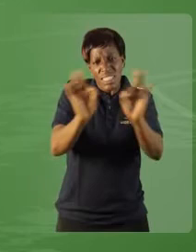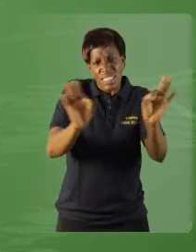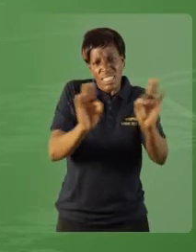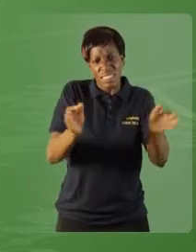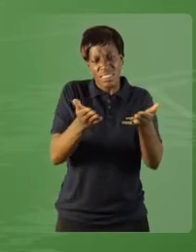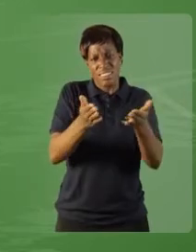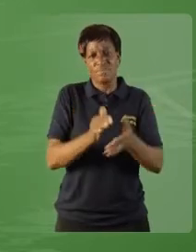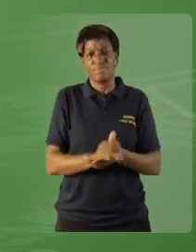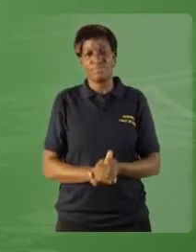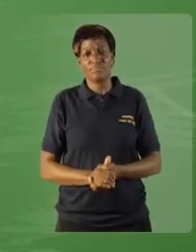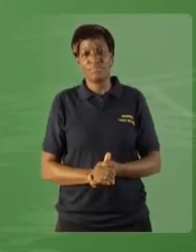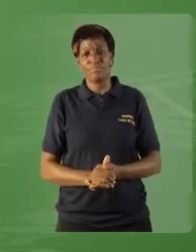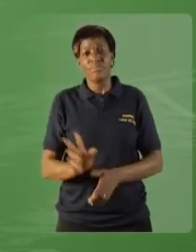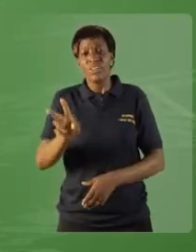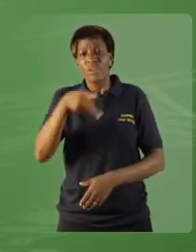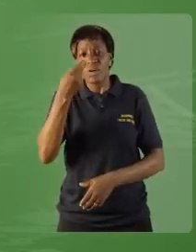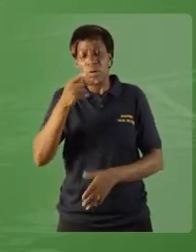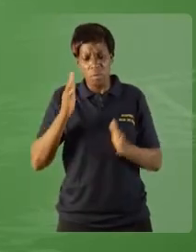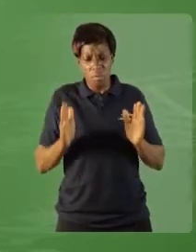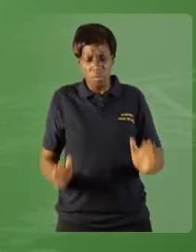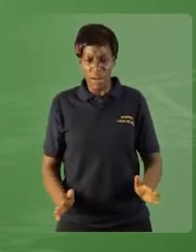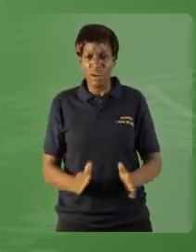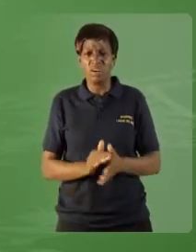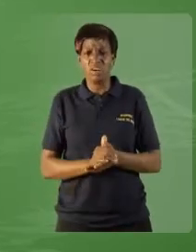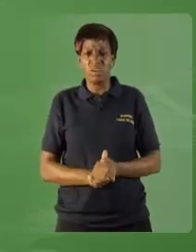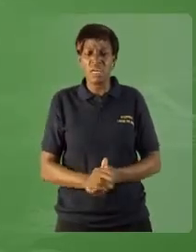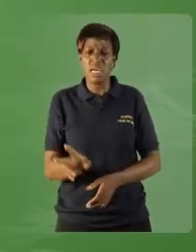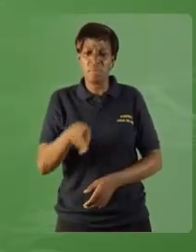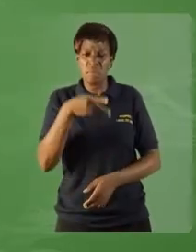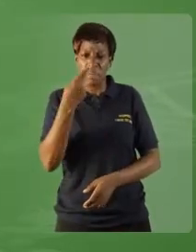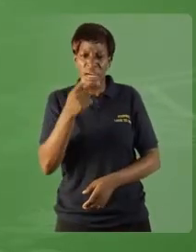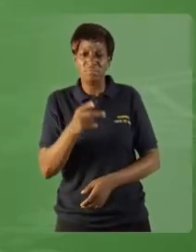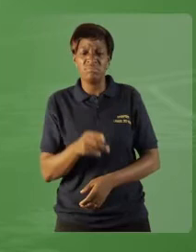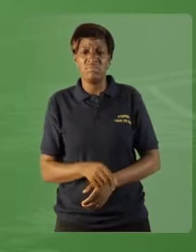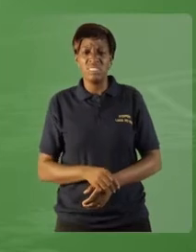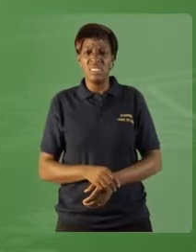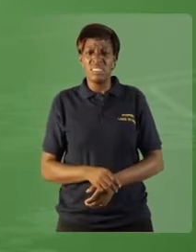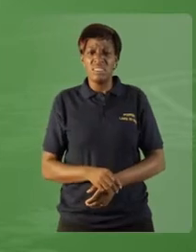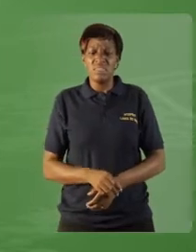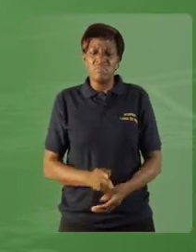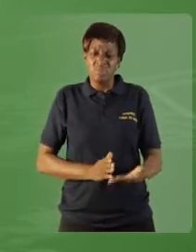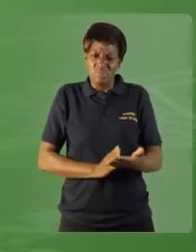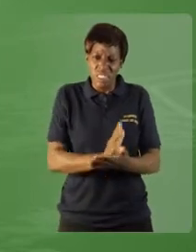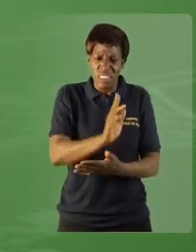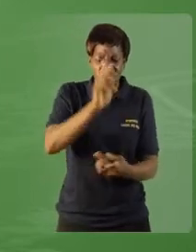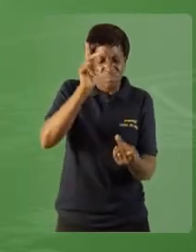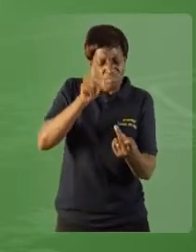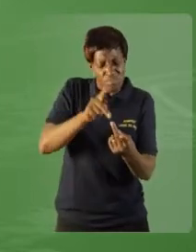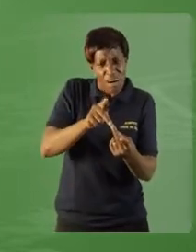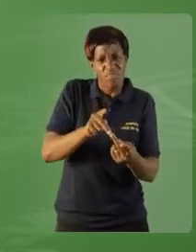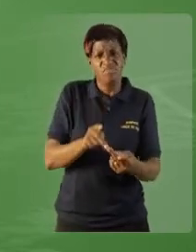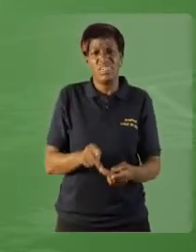Le locuteur met véritablement du soin dans le choix de son vocabulaire, dans